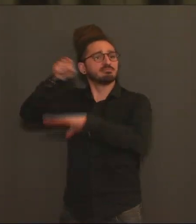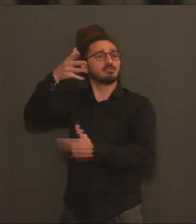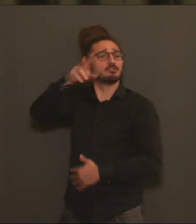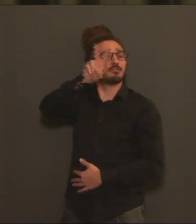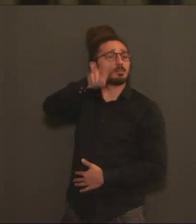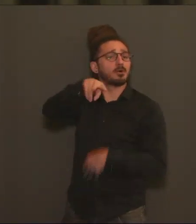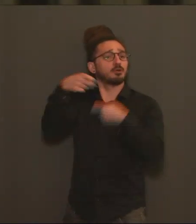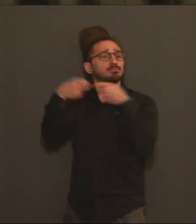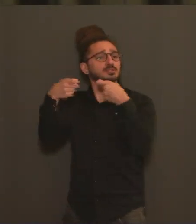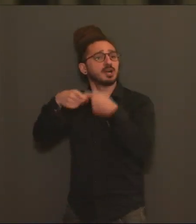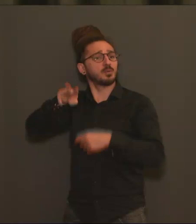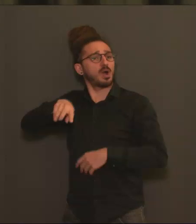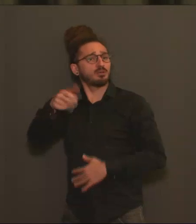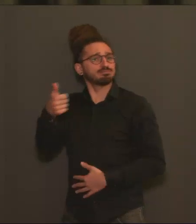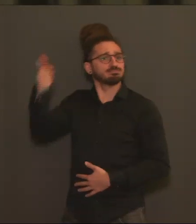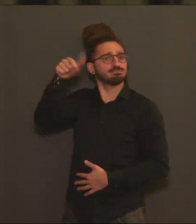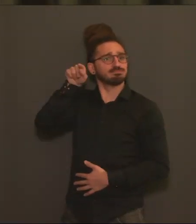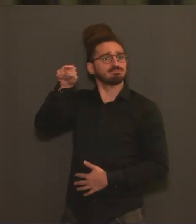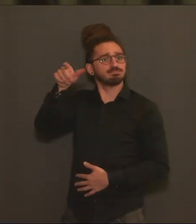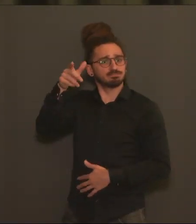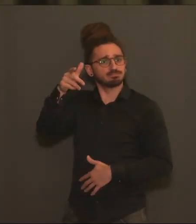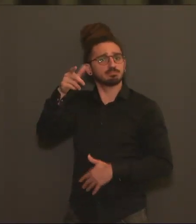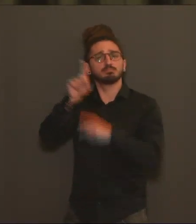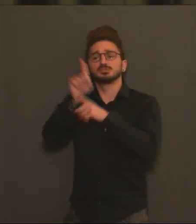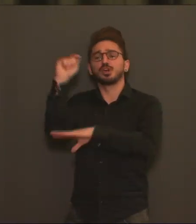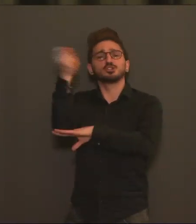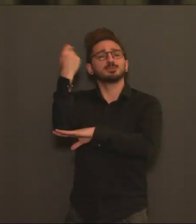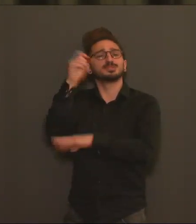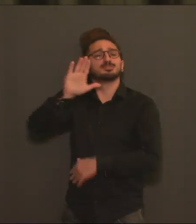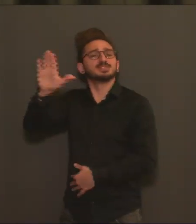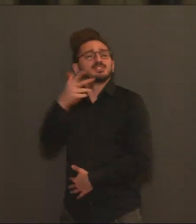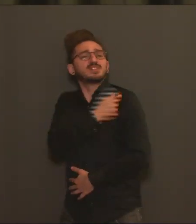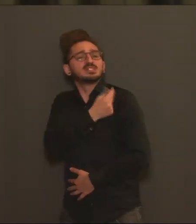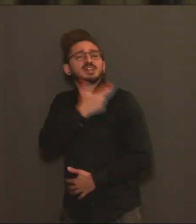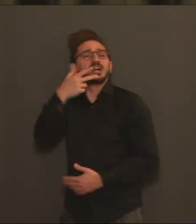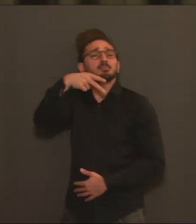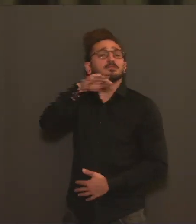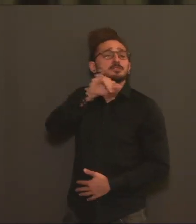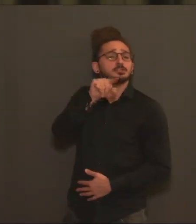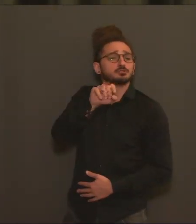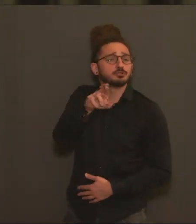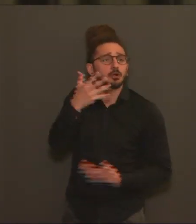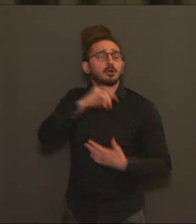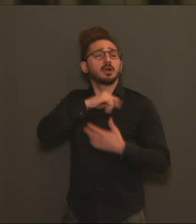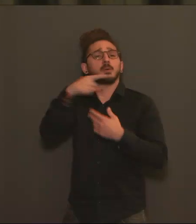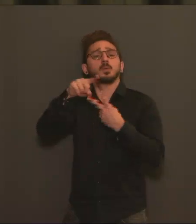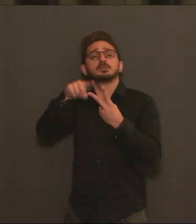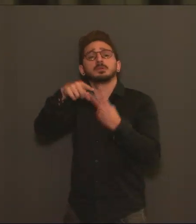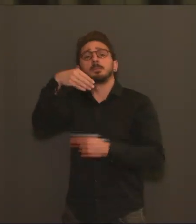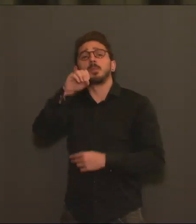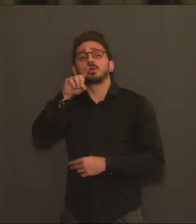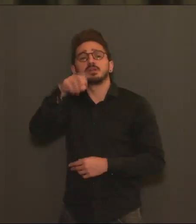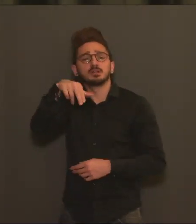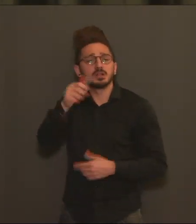production de vaccins. Donc, si vous recevez un mail de Pfizer, Moderna ou AstraZeneca, ce n'est pas une invitation à vous